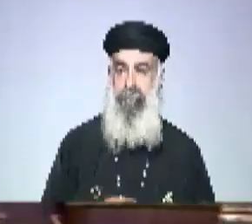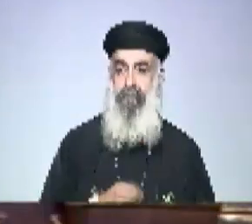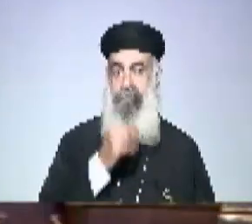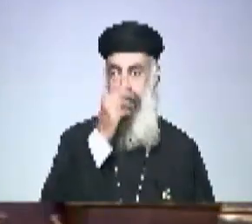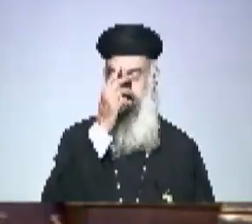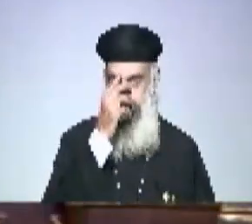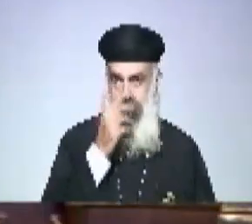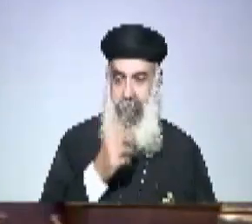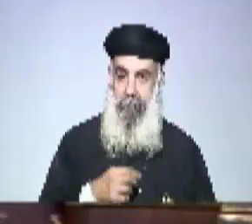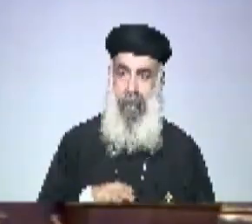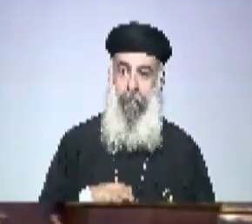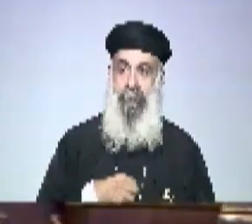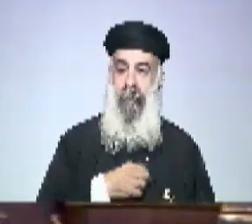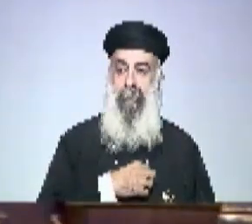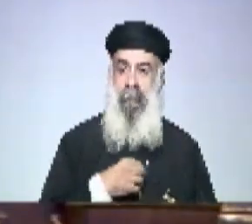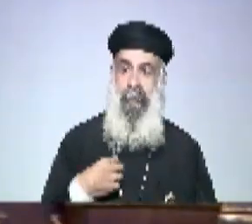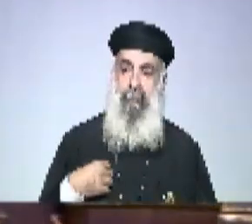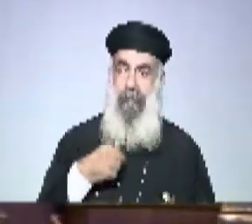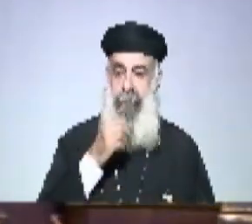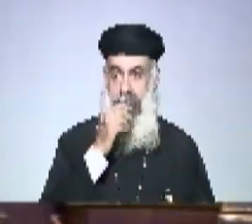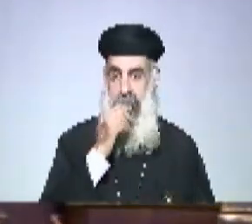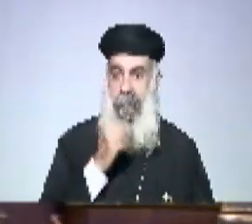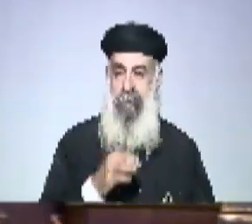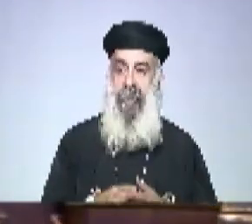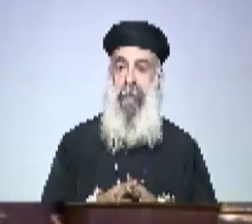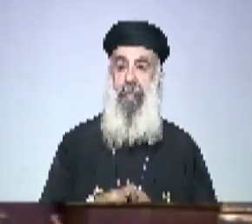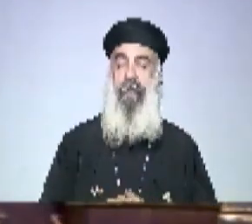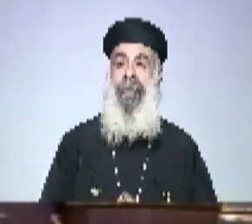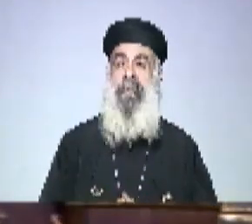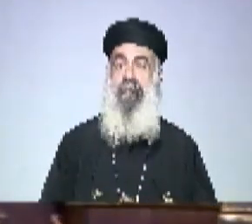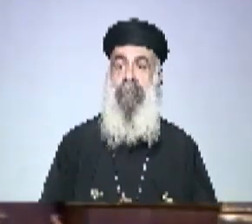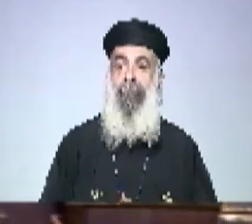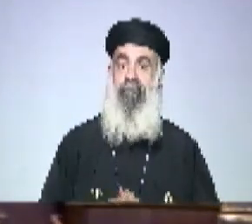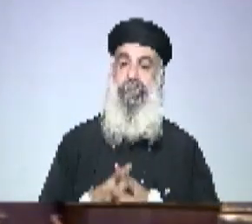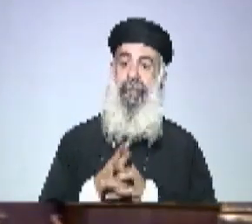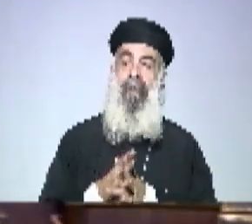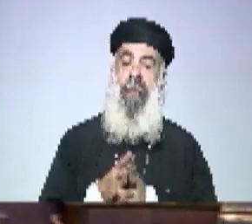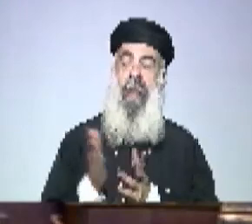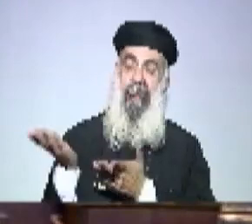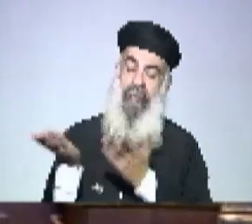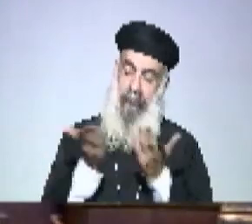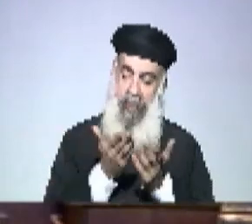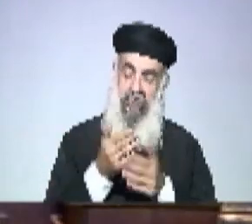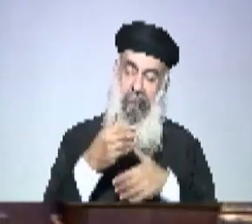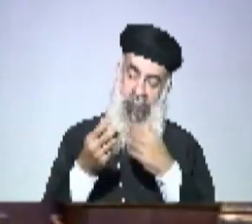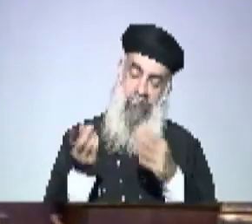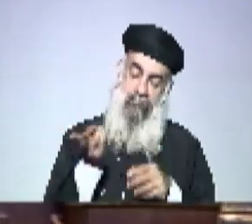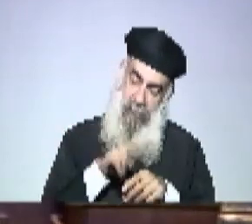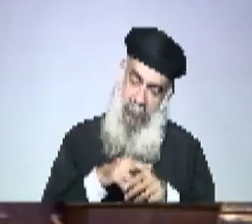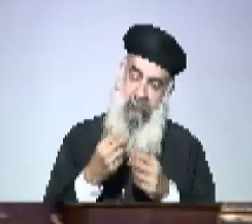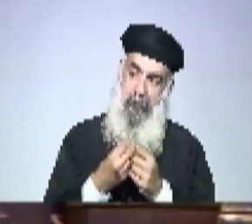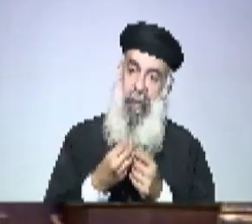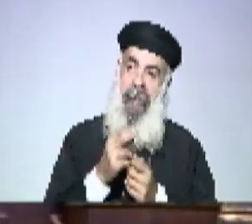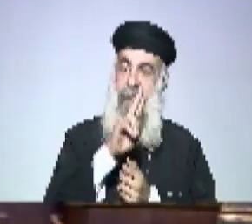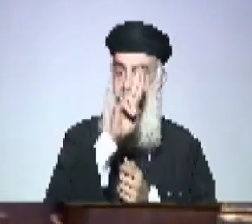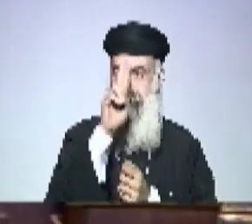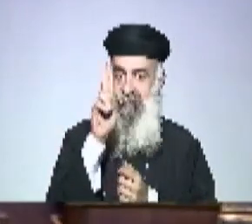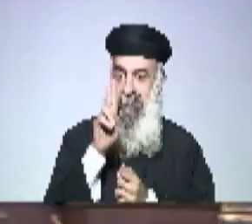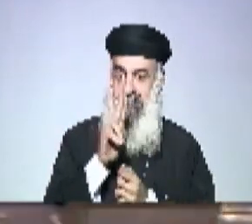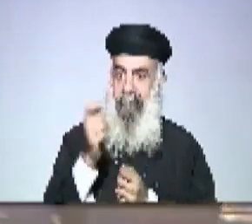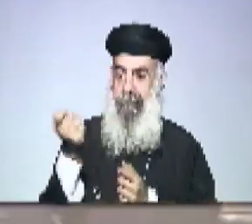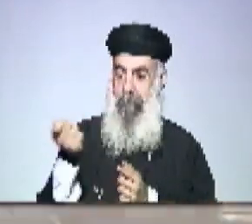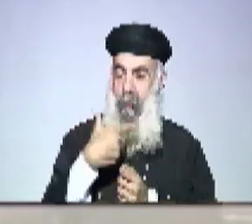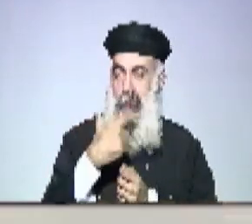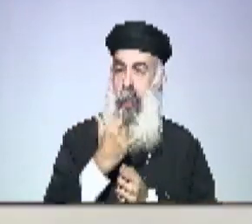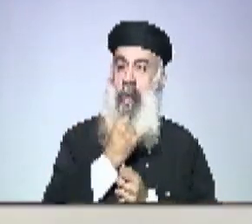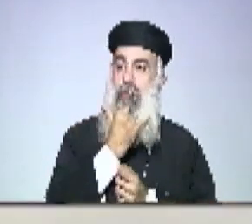امري بسم الاب والابن والروح القدس الاله الواحد امين اهلا بحضراتكم مره تانيه مع اسئلتكم